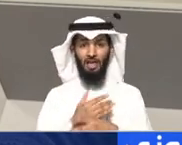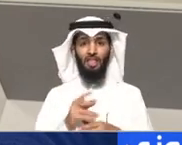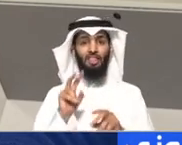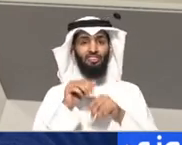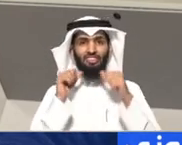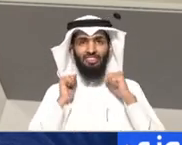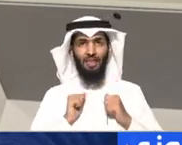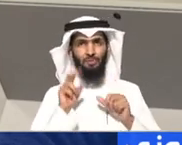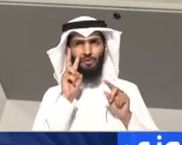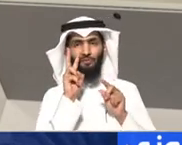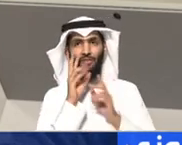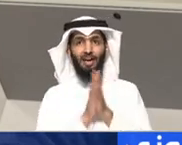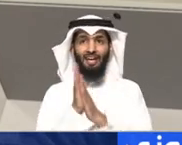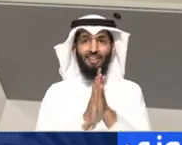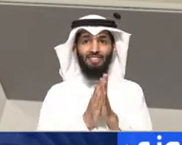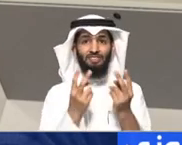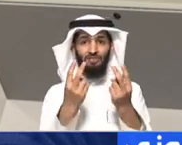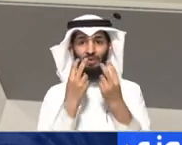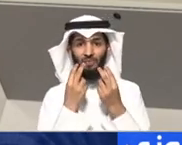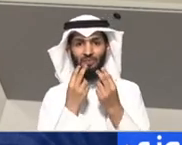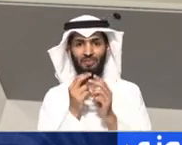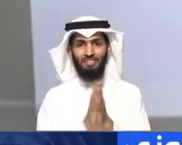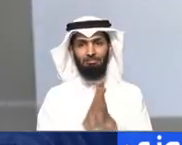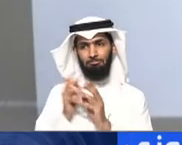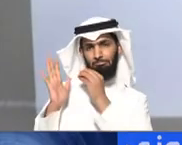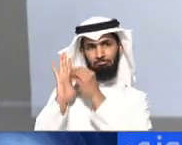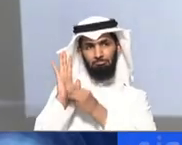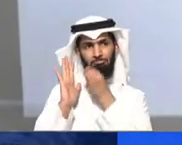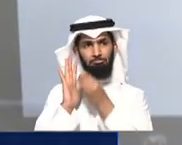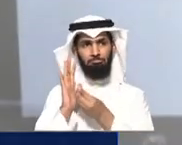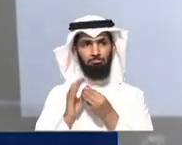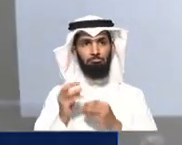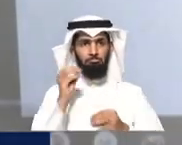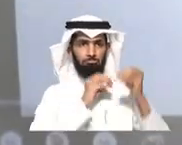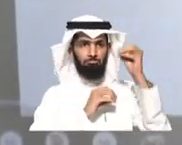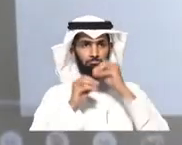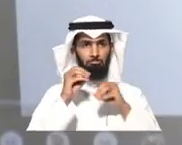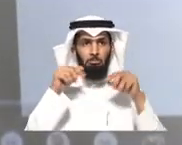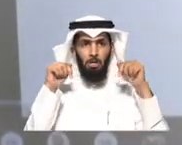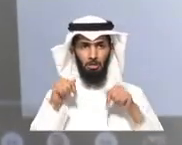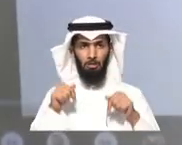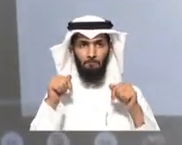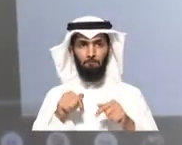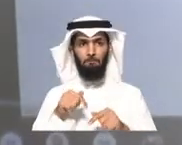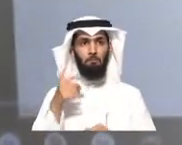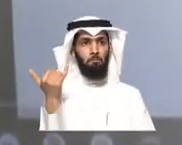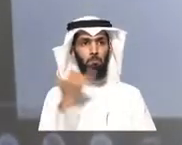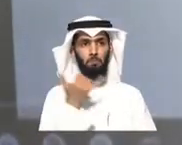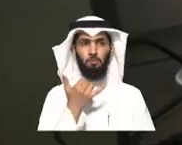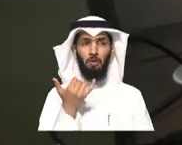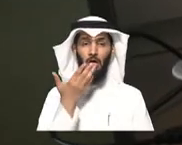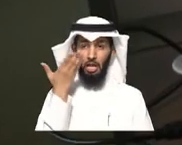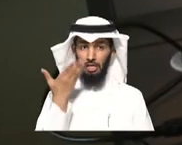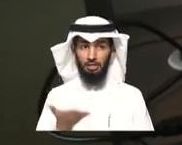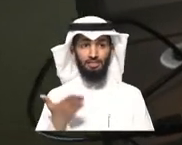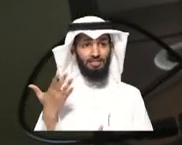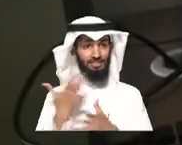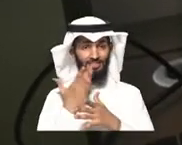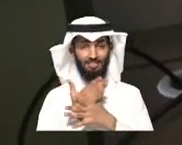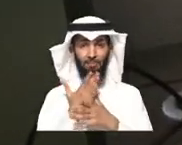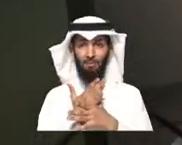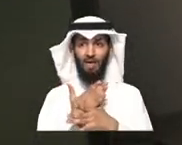وأيضا أساس لا يعتمدون نهائيا على الإلكتروني. التعليم الإلكتروني اليوم بات ضرورة حتمية لسد الفجوة